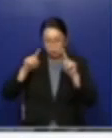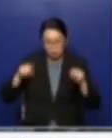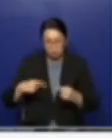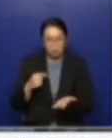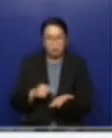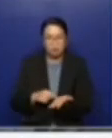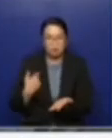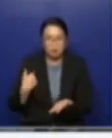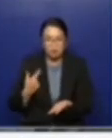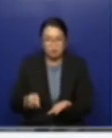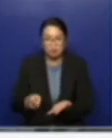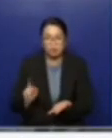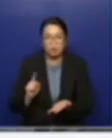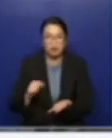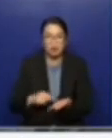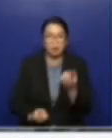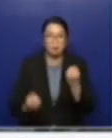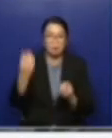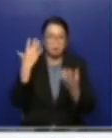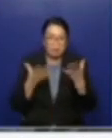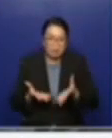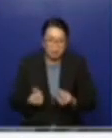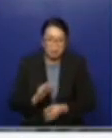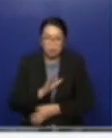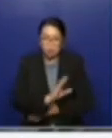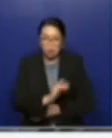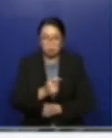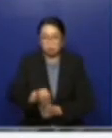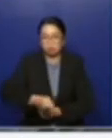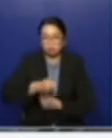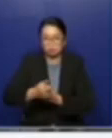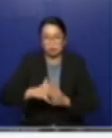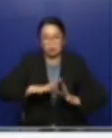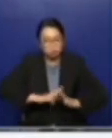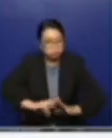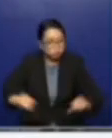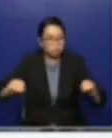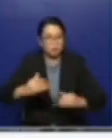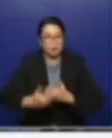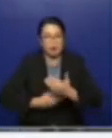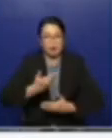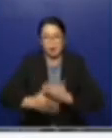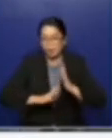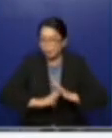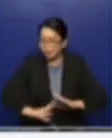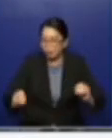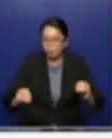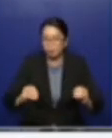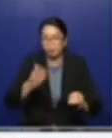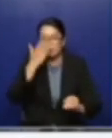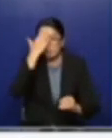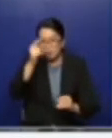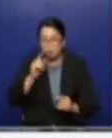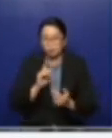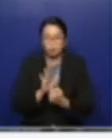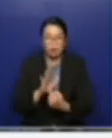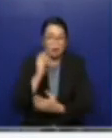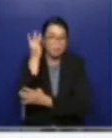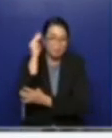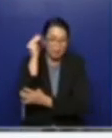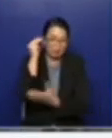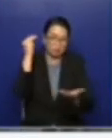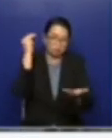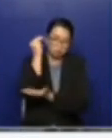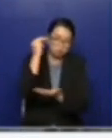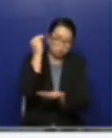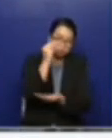องขายพืชผลทางเกษตรเขาเรียกว่าเศรษฐกิจเช่นปลูกยูคาก็ต้องไปตัดข